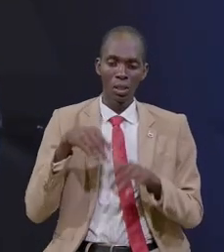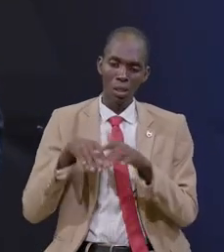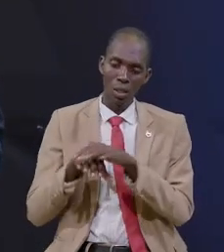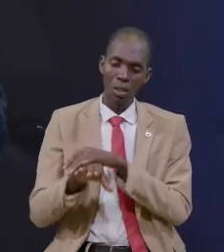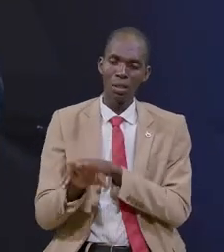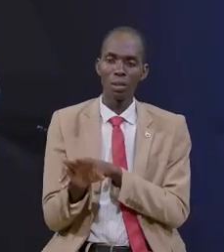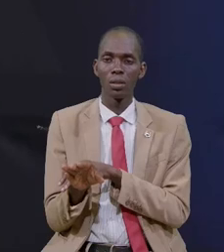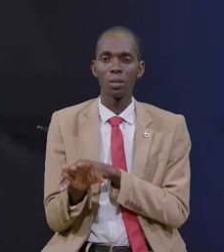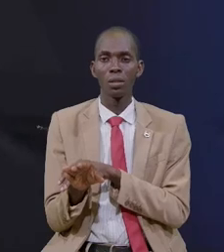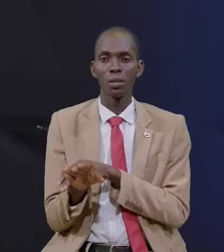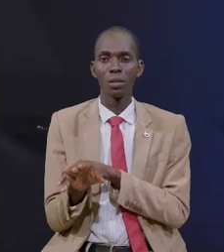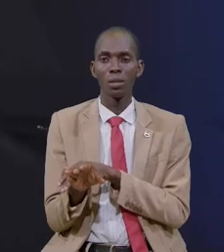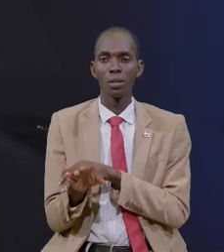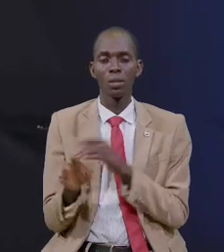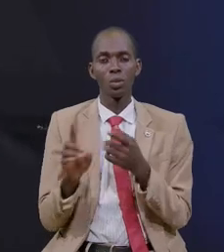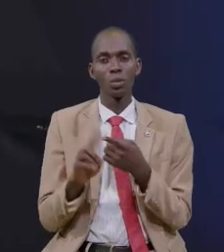Simon,